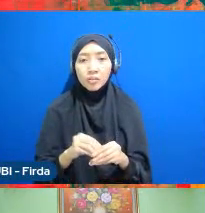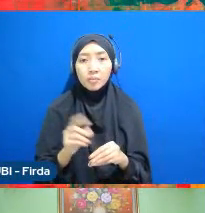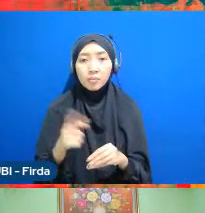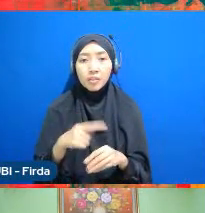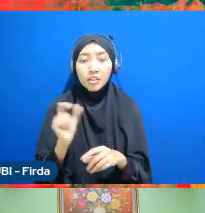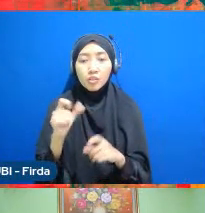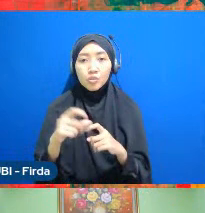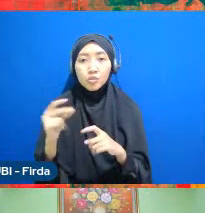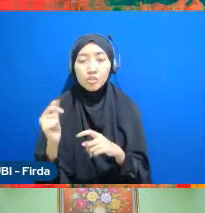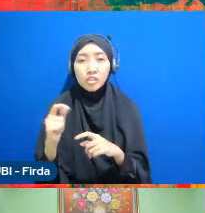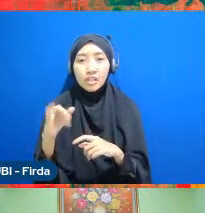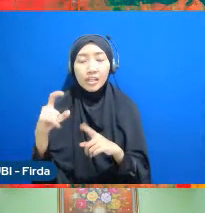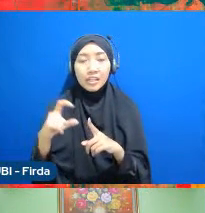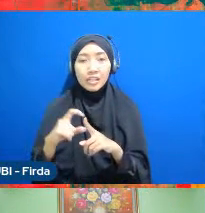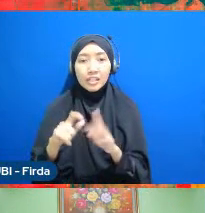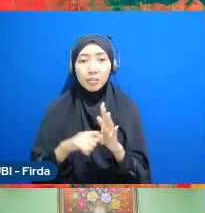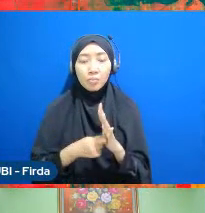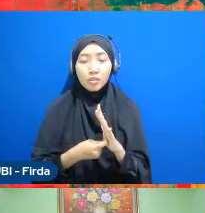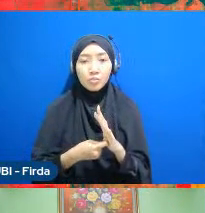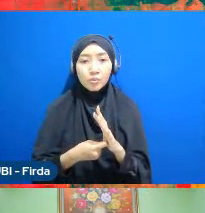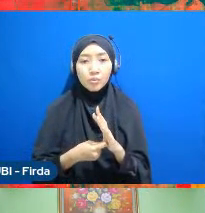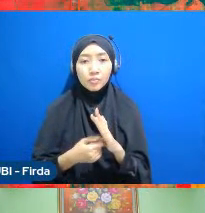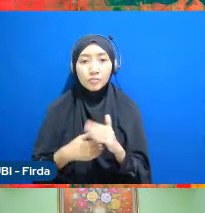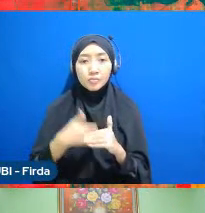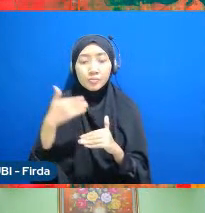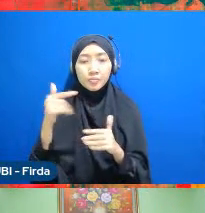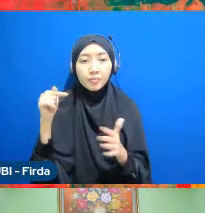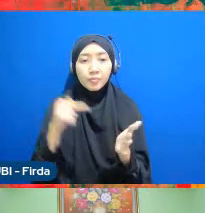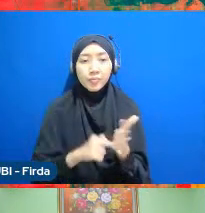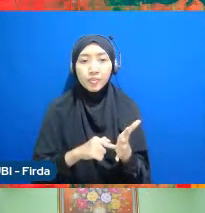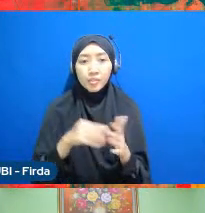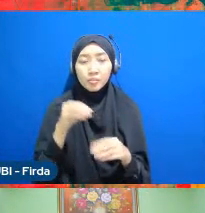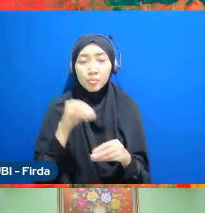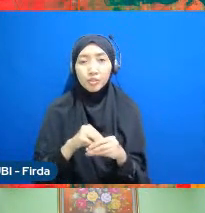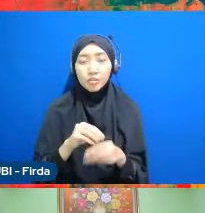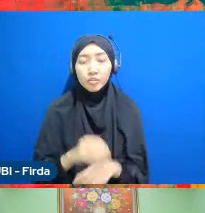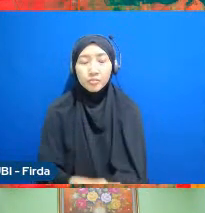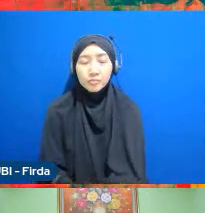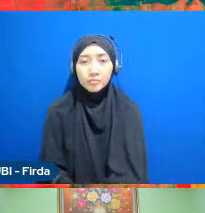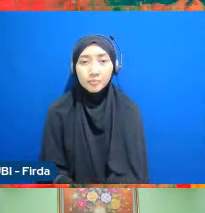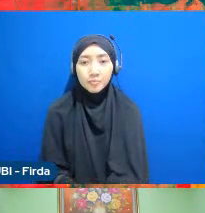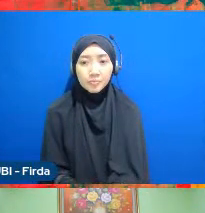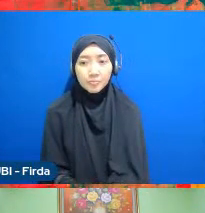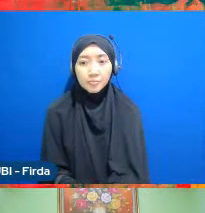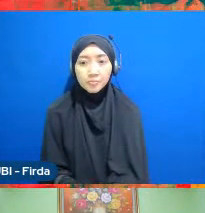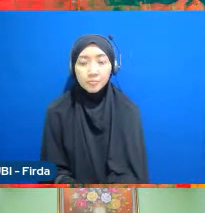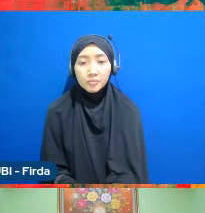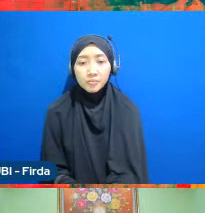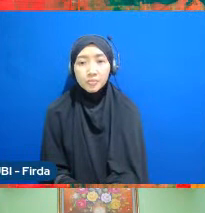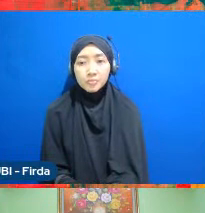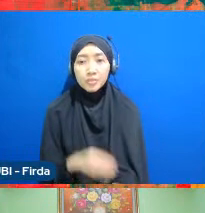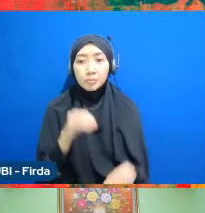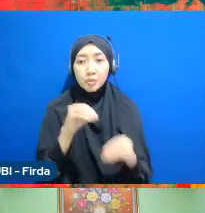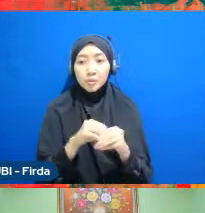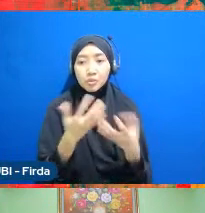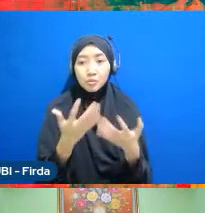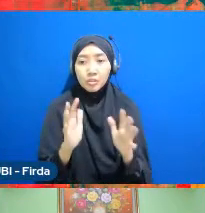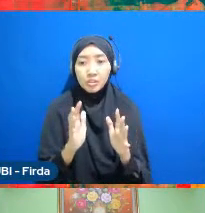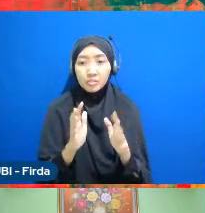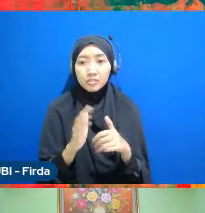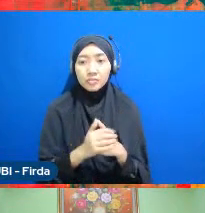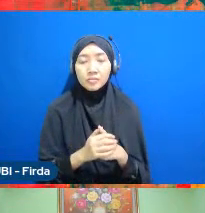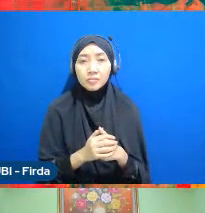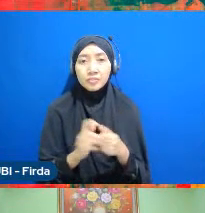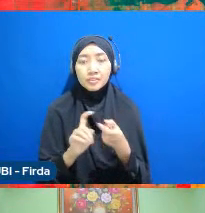dan password. Lalu sahabat klik login. Setelah klik login, nanti